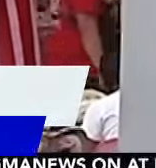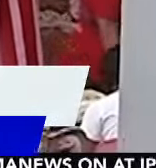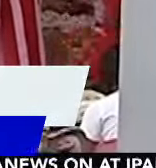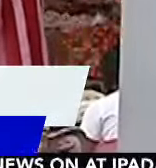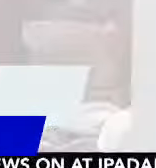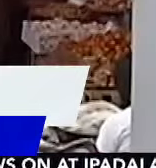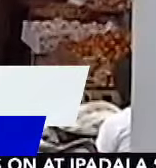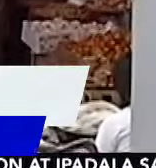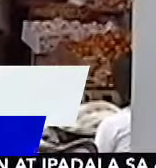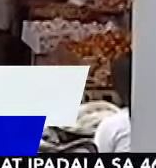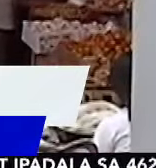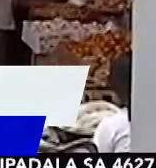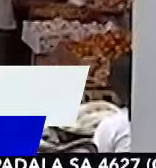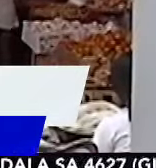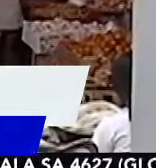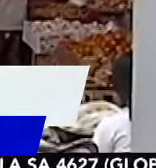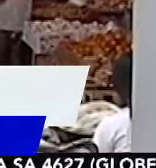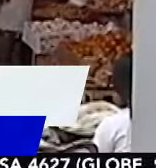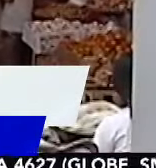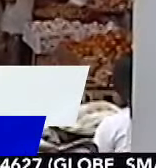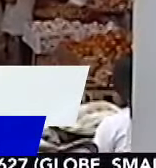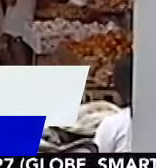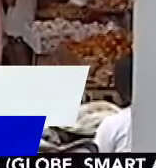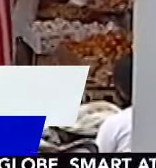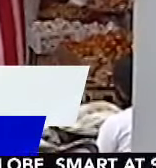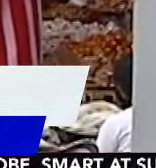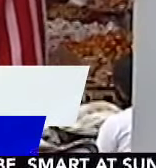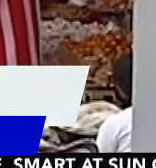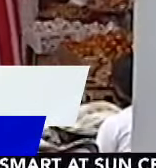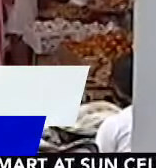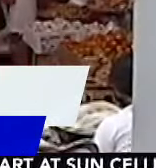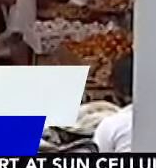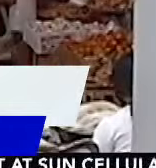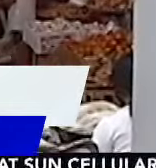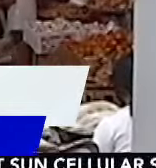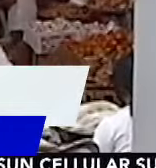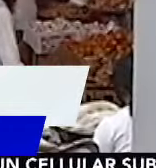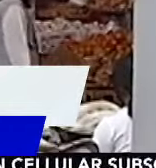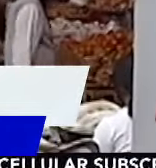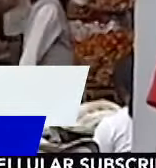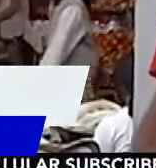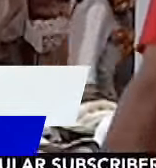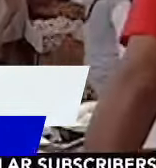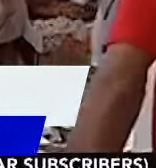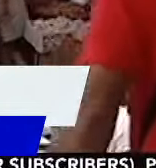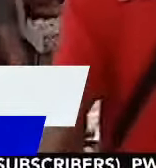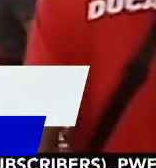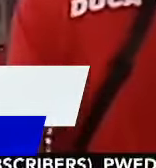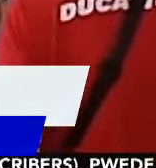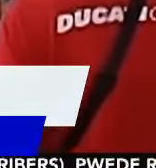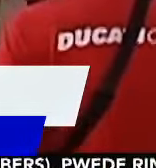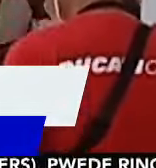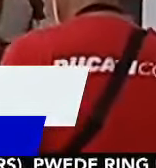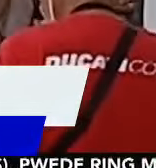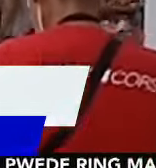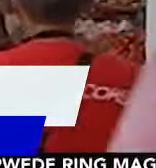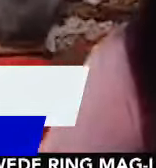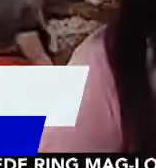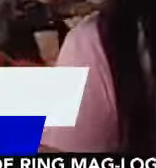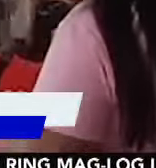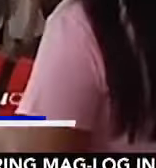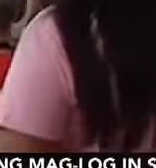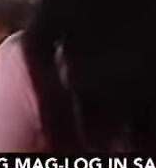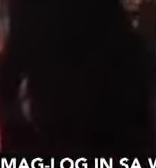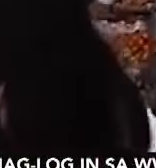bihira kami lumabas eh. Ay, kailangan talaga. Kung biglang nagkasakit ka, hindi ka napupunta sa tindahan. Diba? Mapupunta ka pa sa bayan.